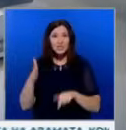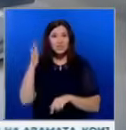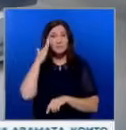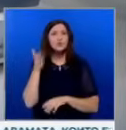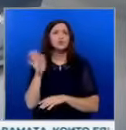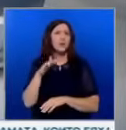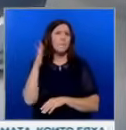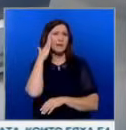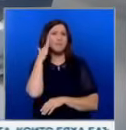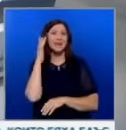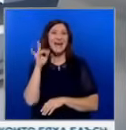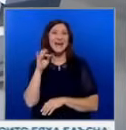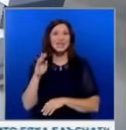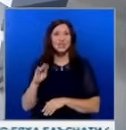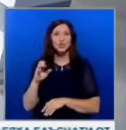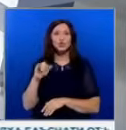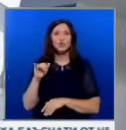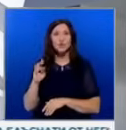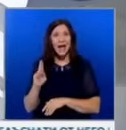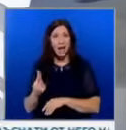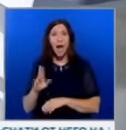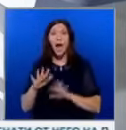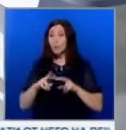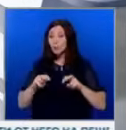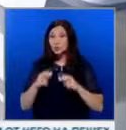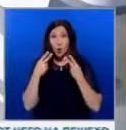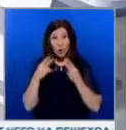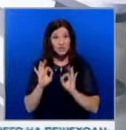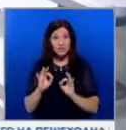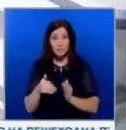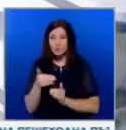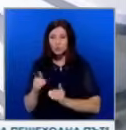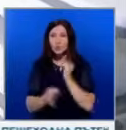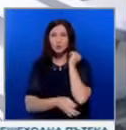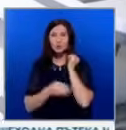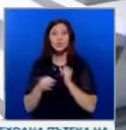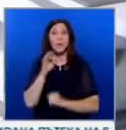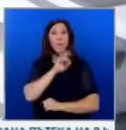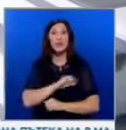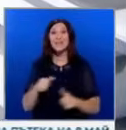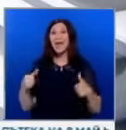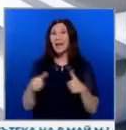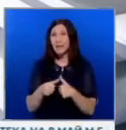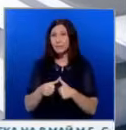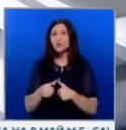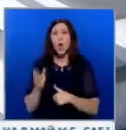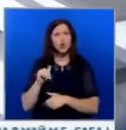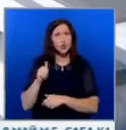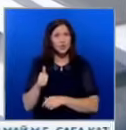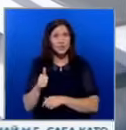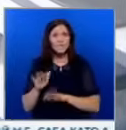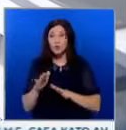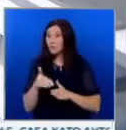и дори премиерът Риши Сунак. Ако проучванията се окажат верни, предстои историческа победа на лейбаристите. И още утре, вероятно, предстои да видим